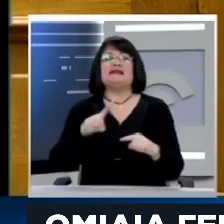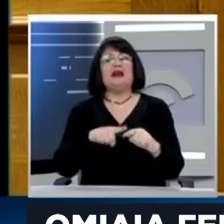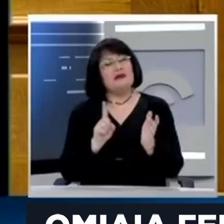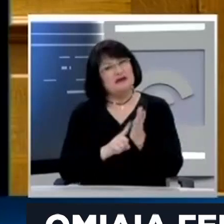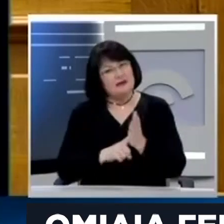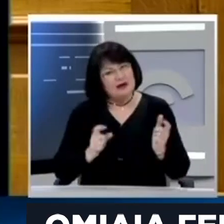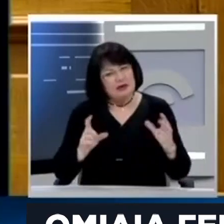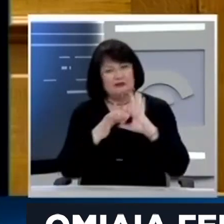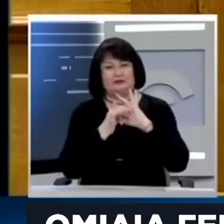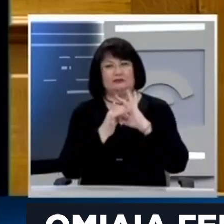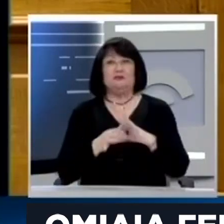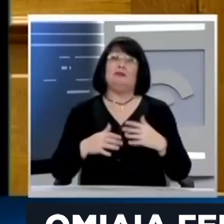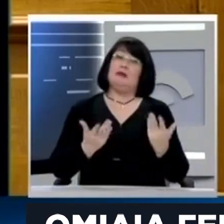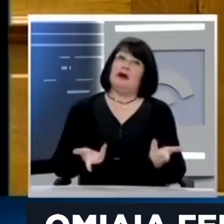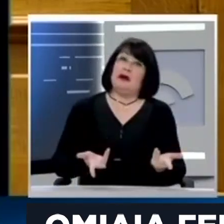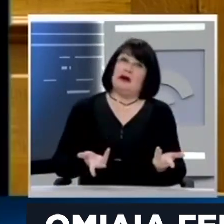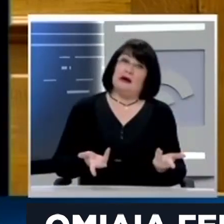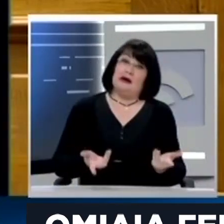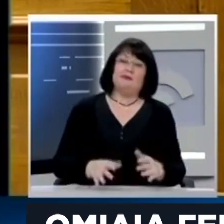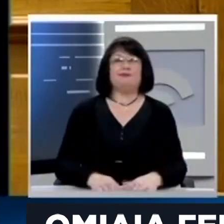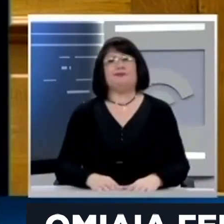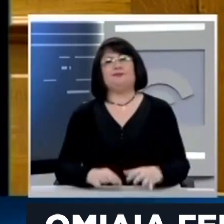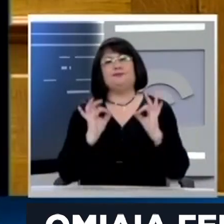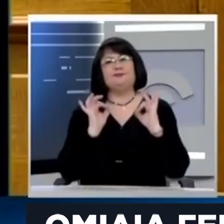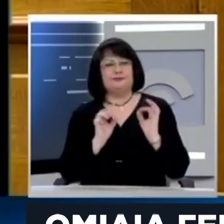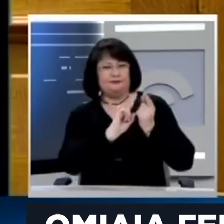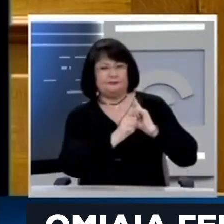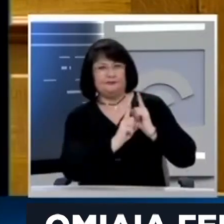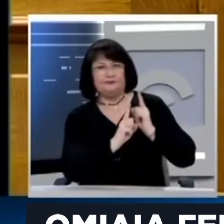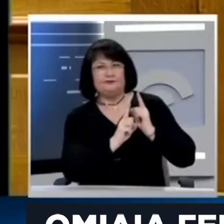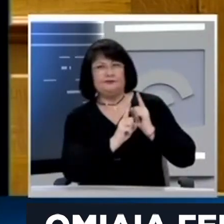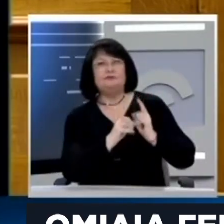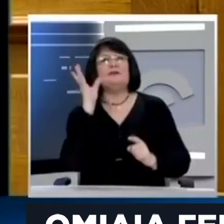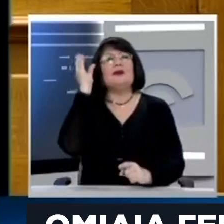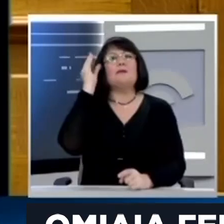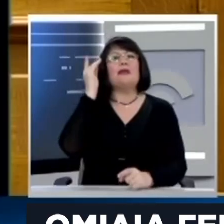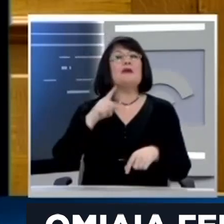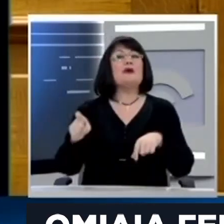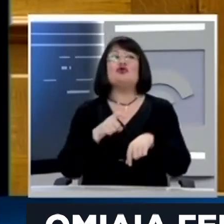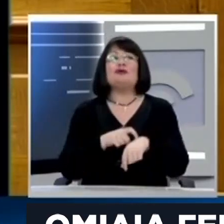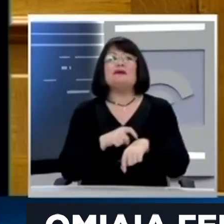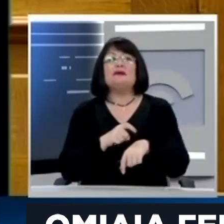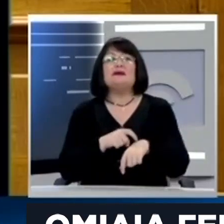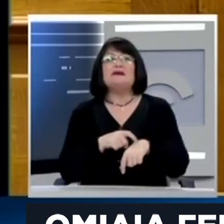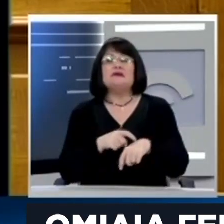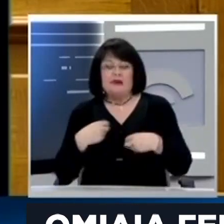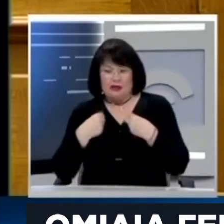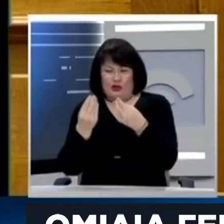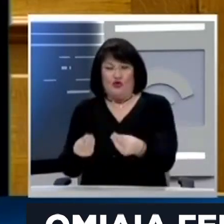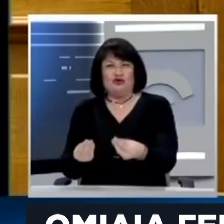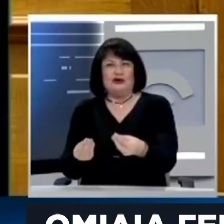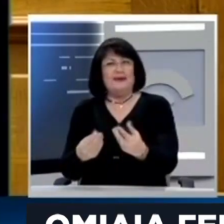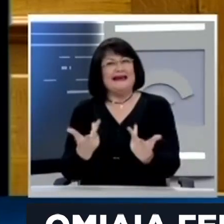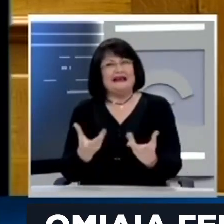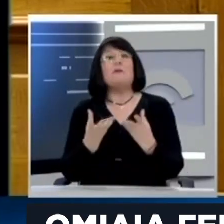Ελλάδας. Όμως, για τη συγκεκριμένη συμφωνία, μάθαμε μέχρι στιγμής τι δώσαμε.